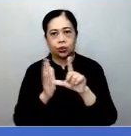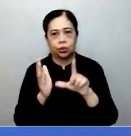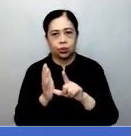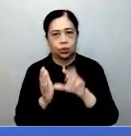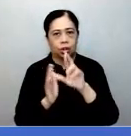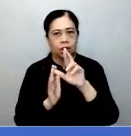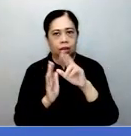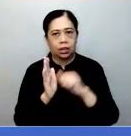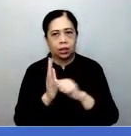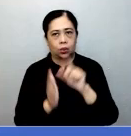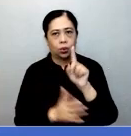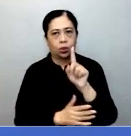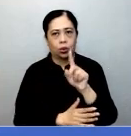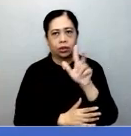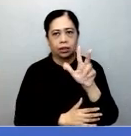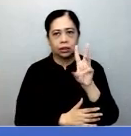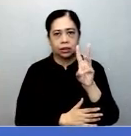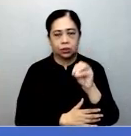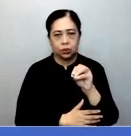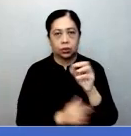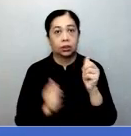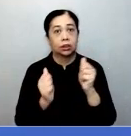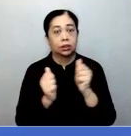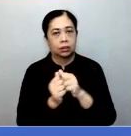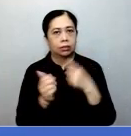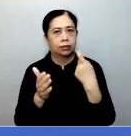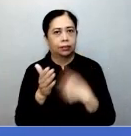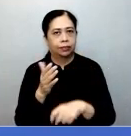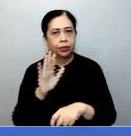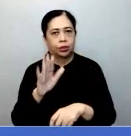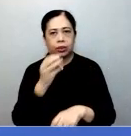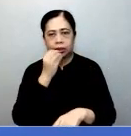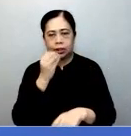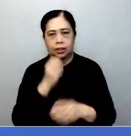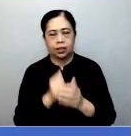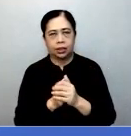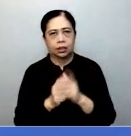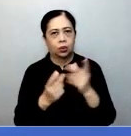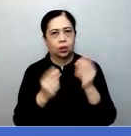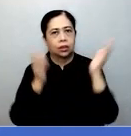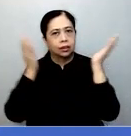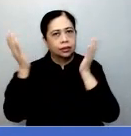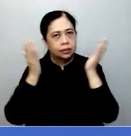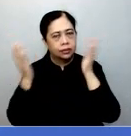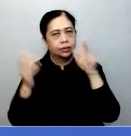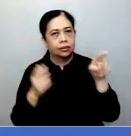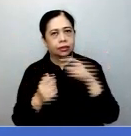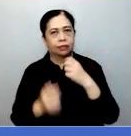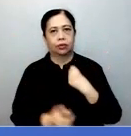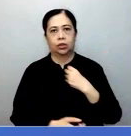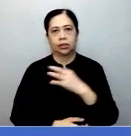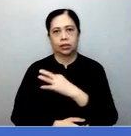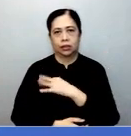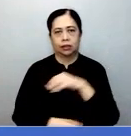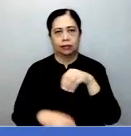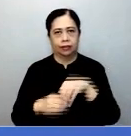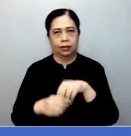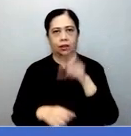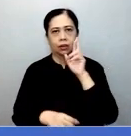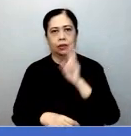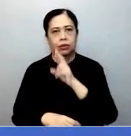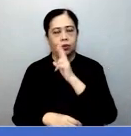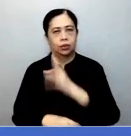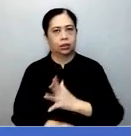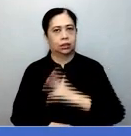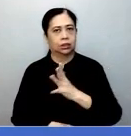RA 11360, kasama sa presyo ng iyong kinain ang naging serbisyo ng mga staff sa nasabing restaurant o